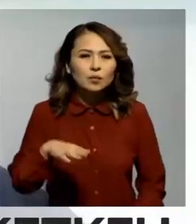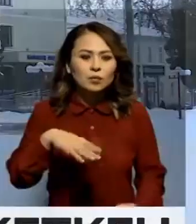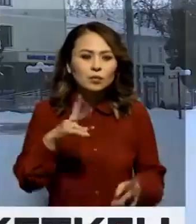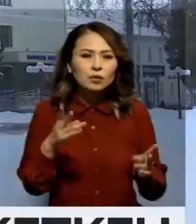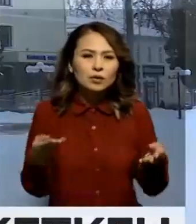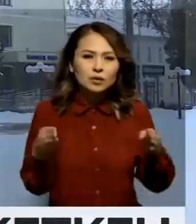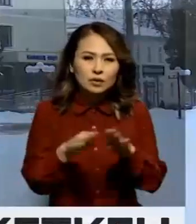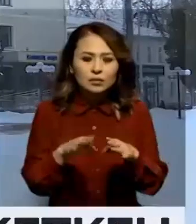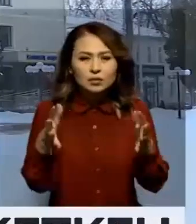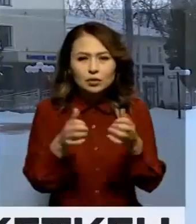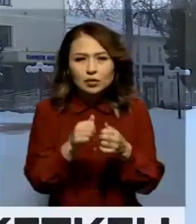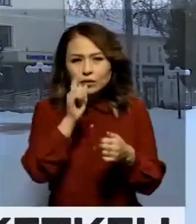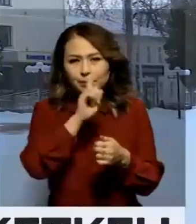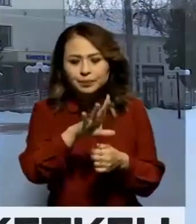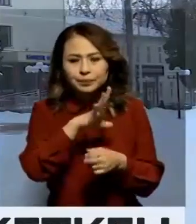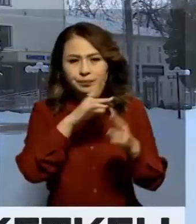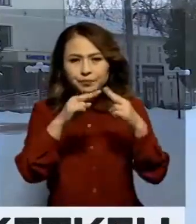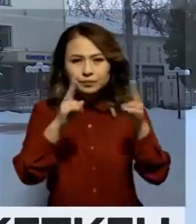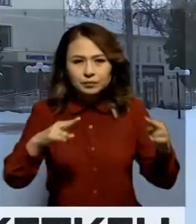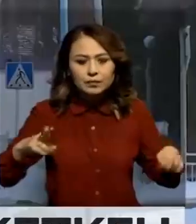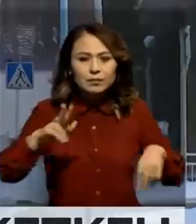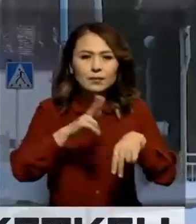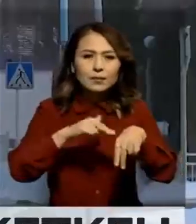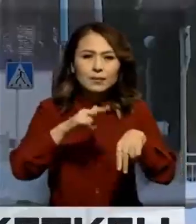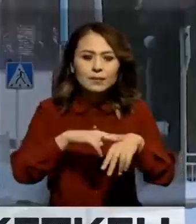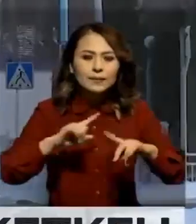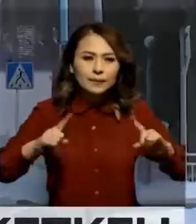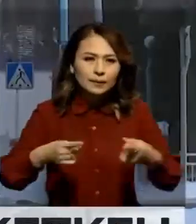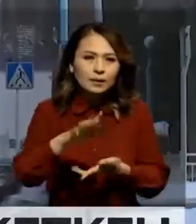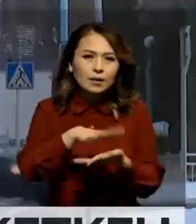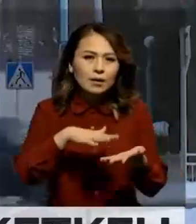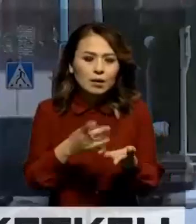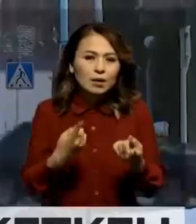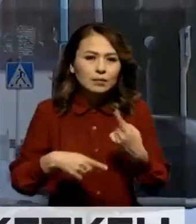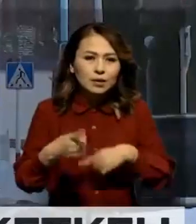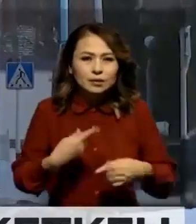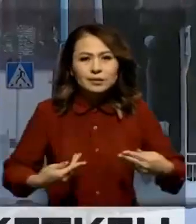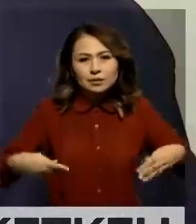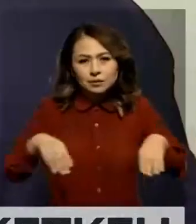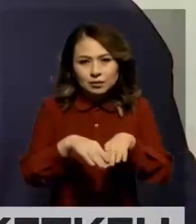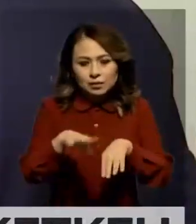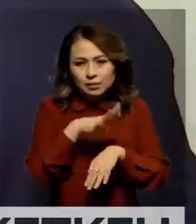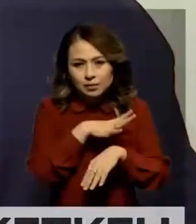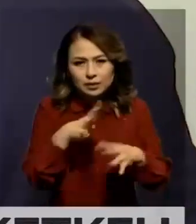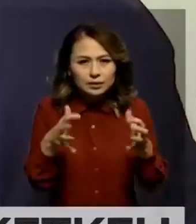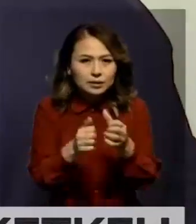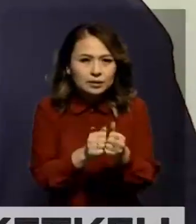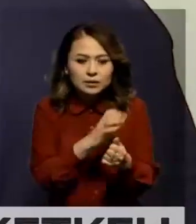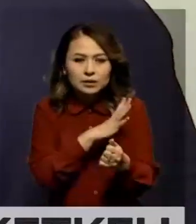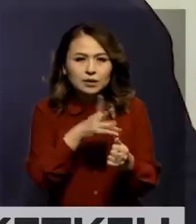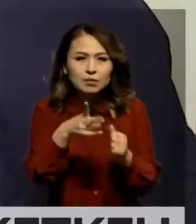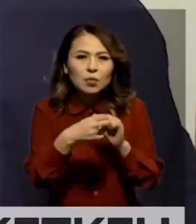деді. Полицейлер нысанның тоналуына қатысты қылмыстық іс қозғап, кейін қайта жаба салған. Өйткені сезіктілер табылмады дейді. 2017